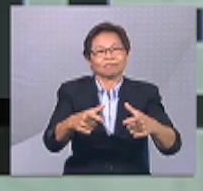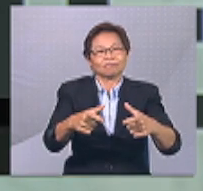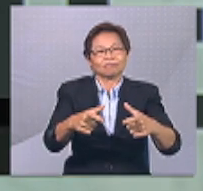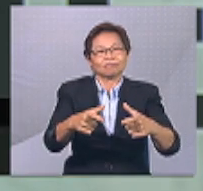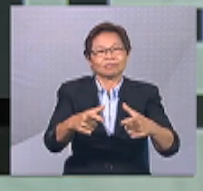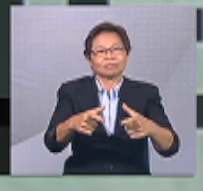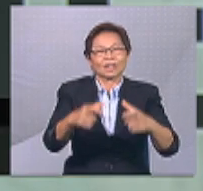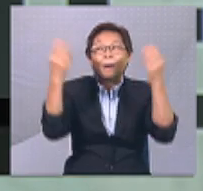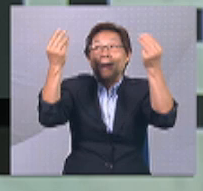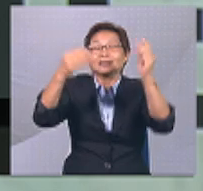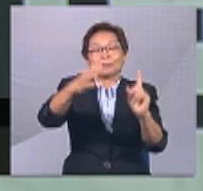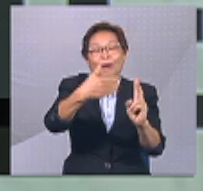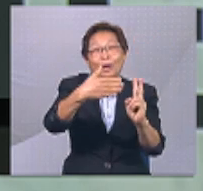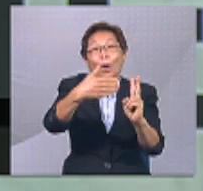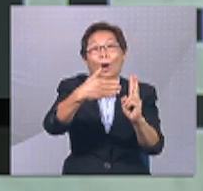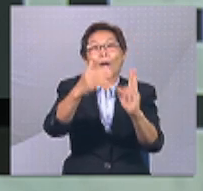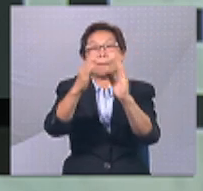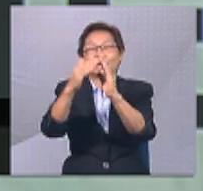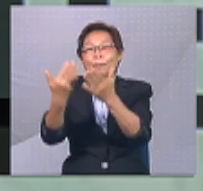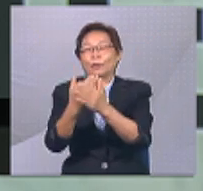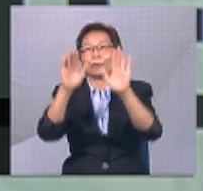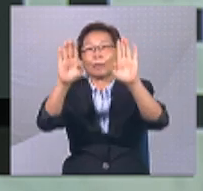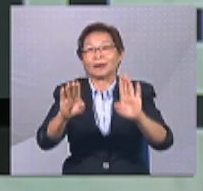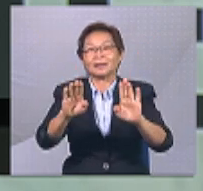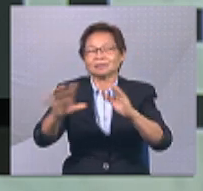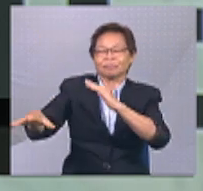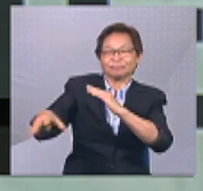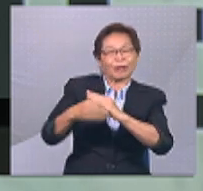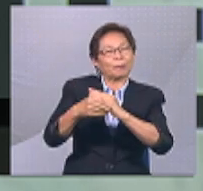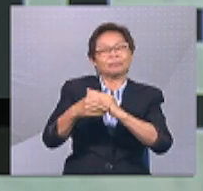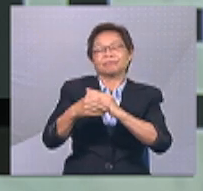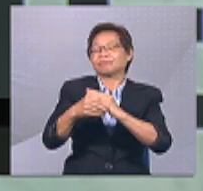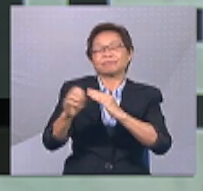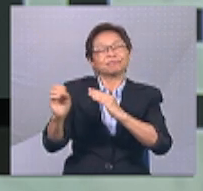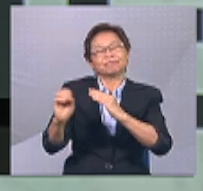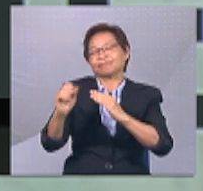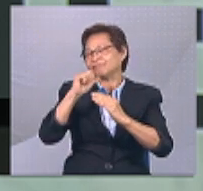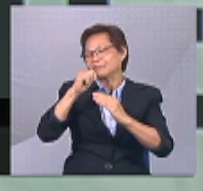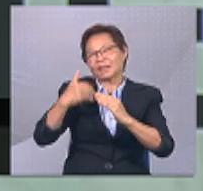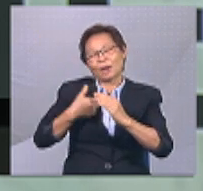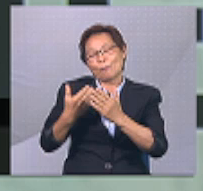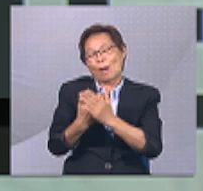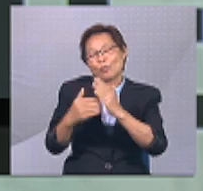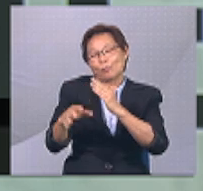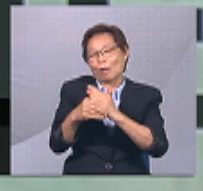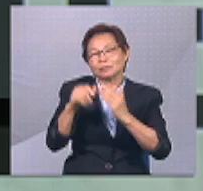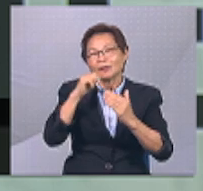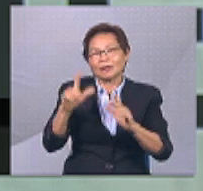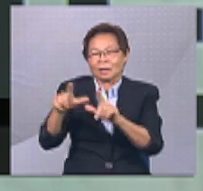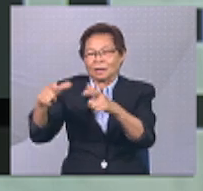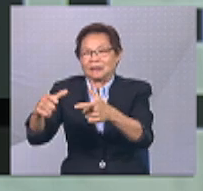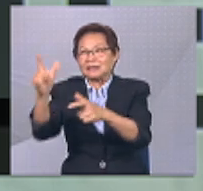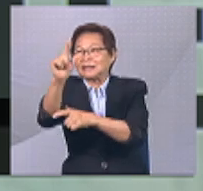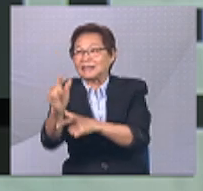kluster majlis perkahwinan di Bandar Baru Bangi, tiada pertambahan kes baru. Kluster PUI di